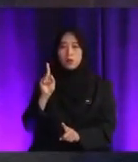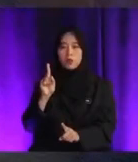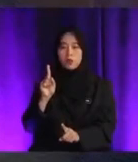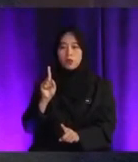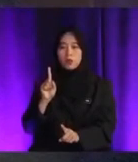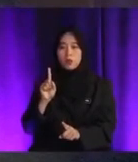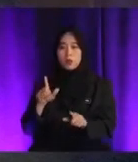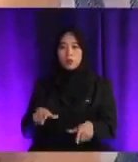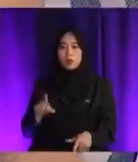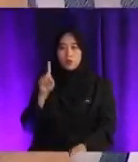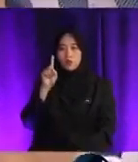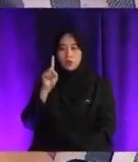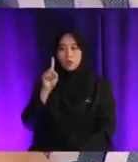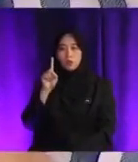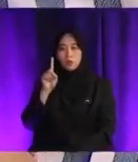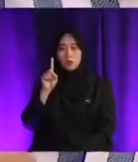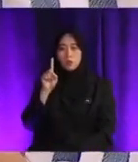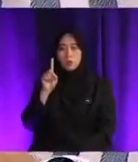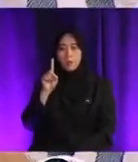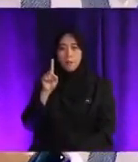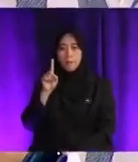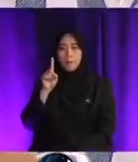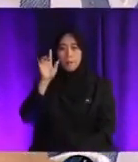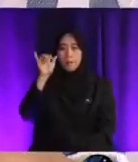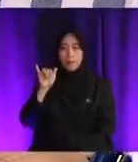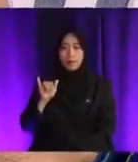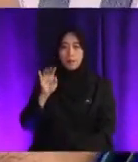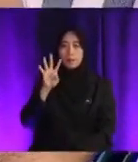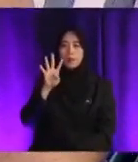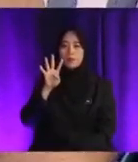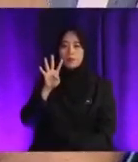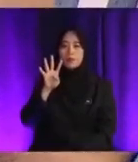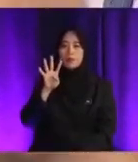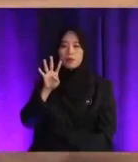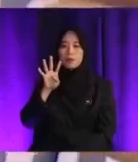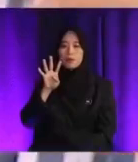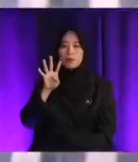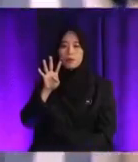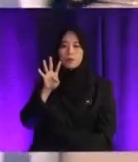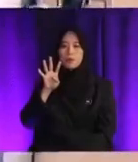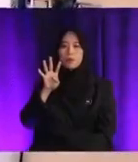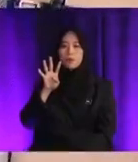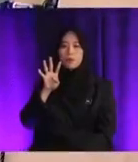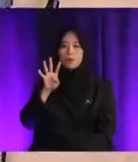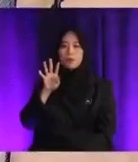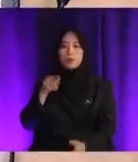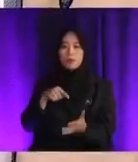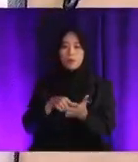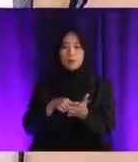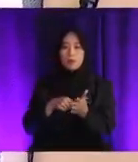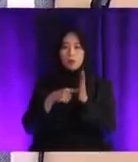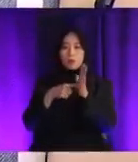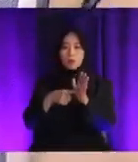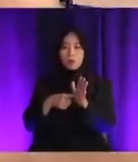cikgu Okey, satu je macam empat lah cikgu Okey. Okey, empat. Okey. Okay. Ini merujuk